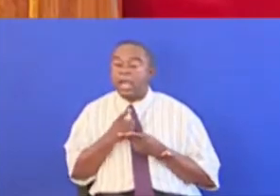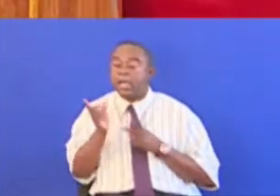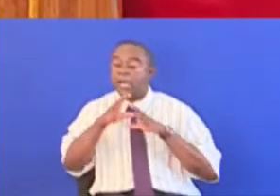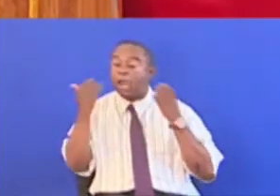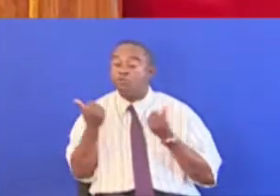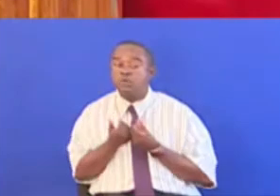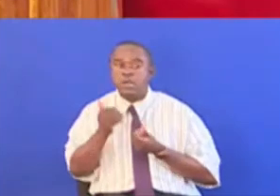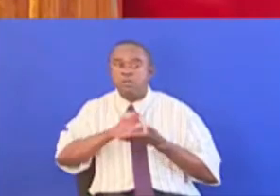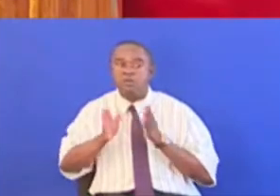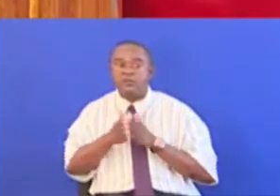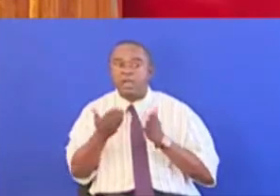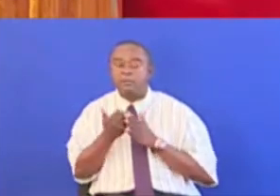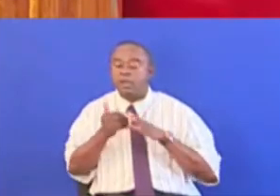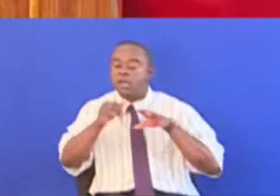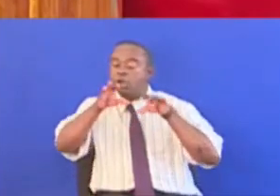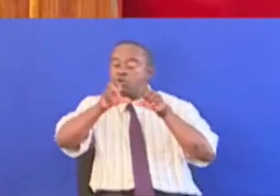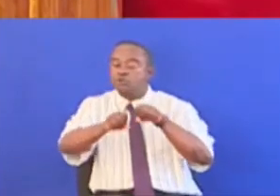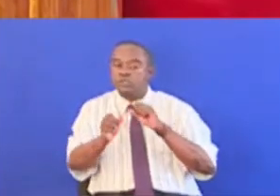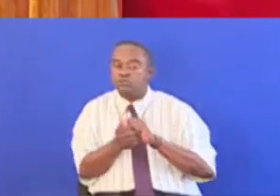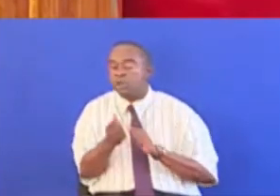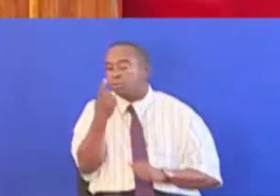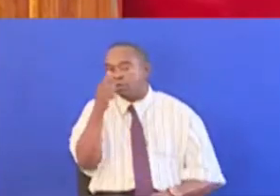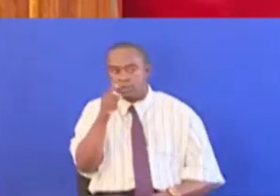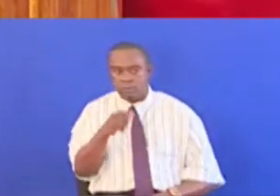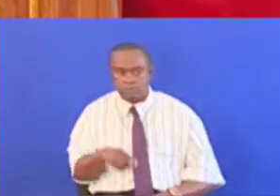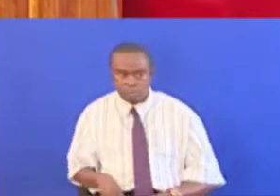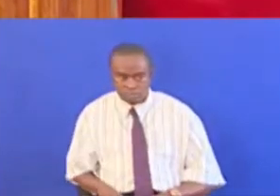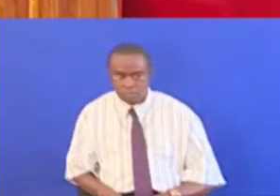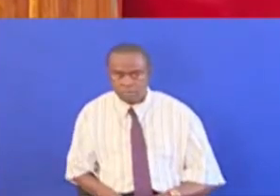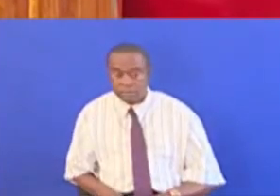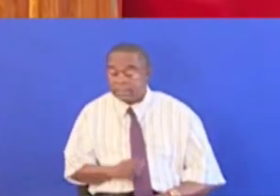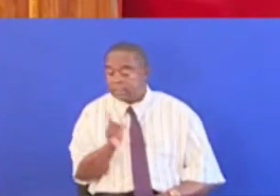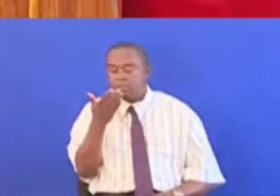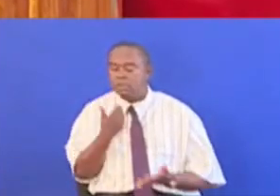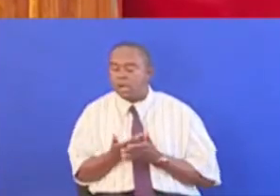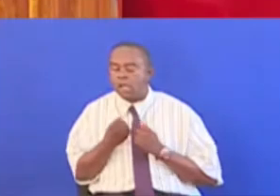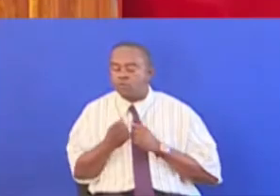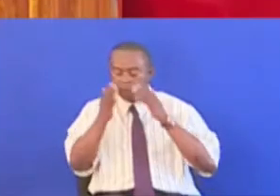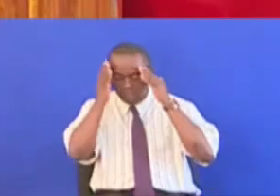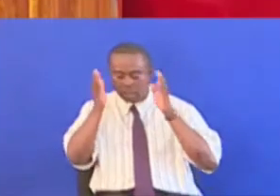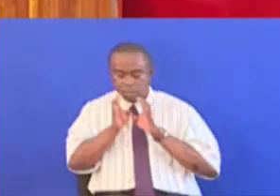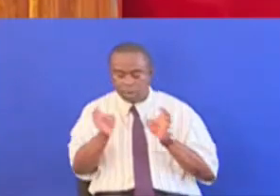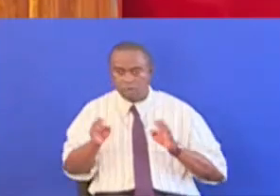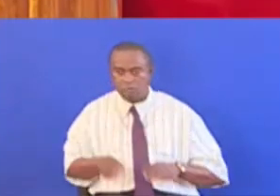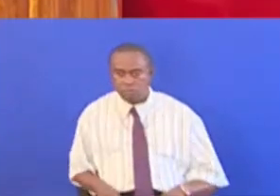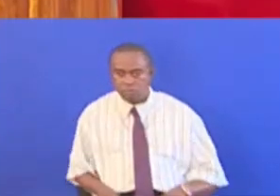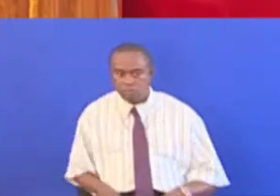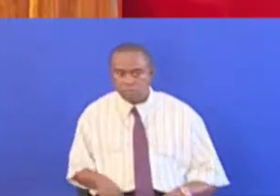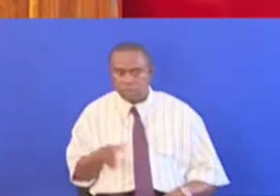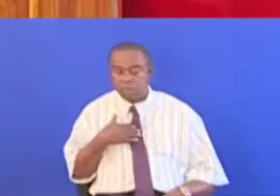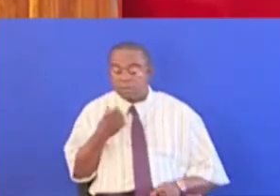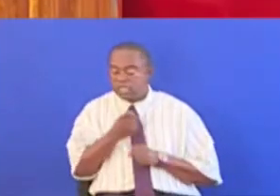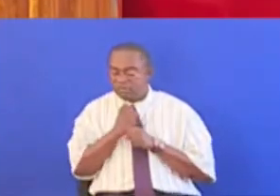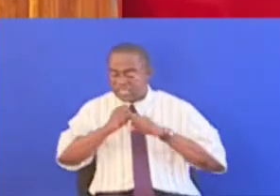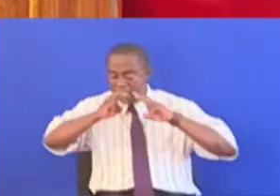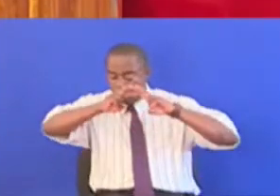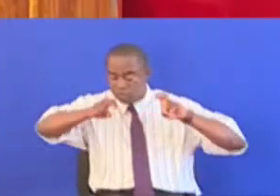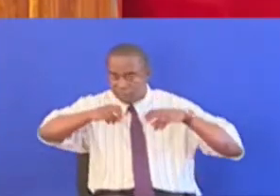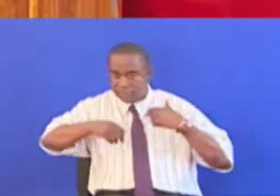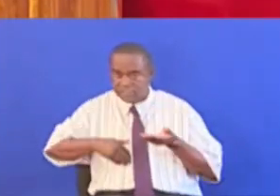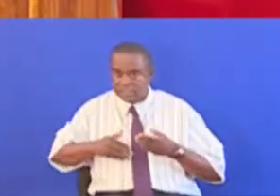duniani. Kwa hiyo tushikilie hili ambalo tuna mwafaka nalo, tulisukume kwa haraka ili liende. Utafiti niliofanya huko duniani